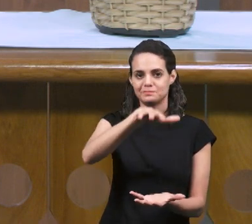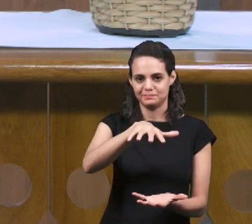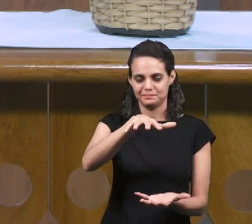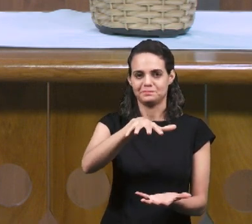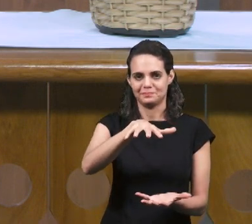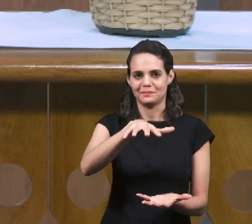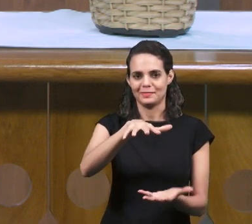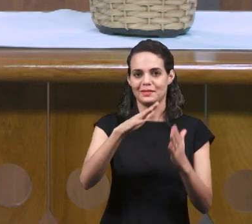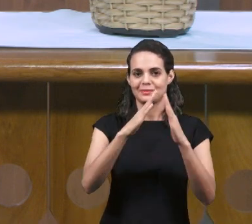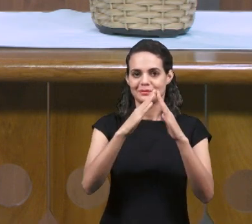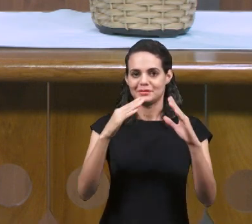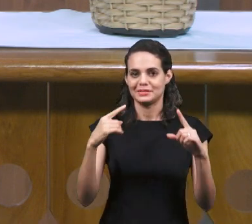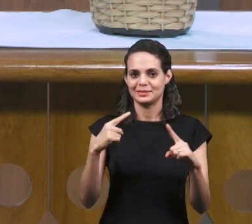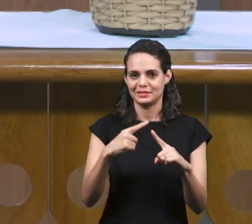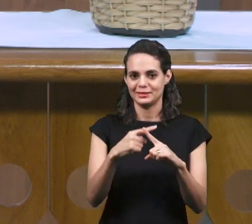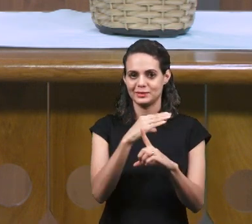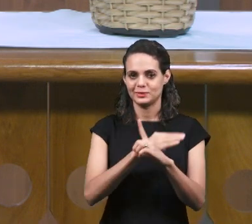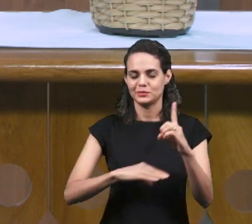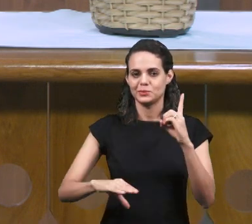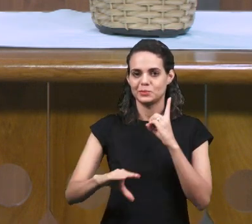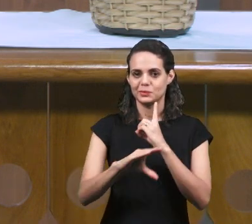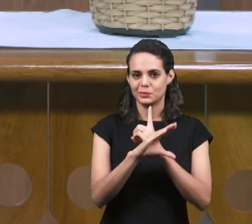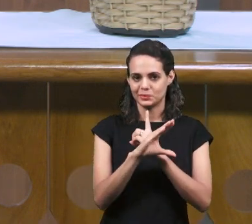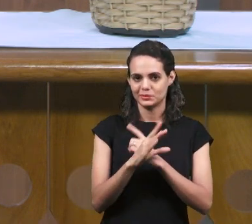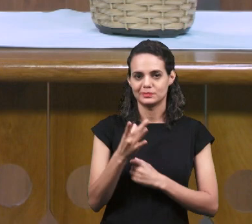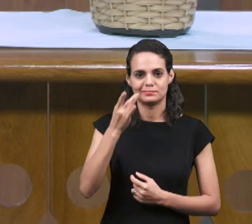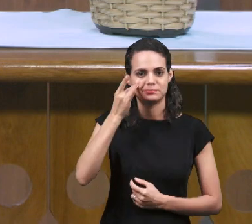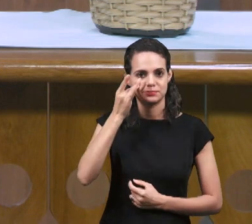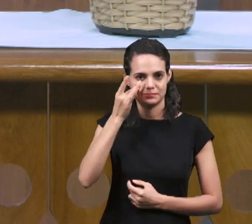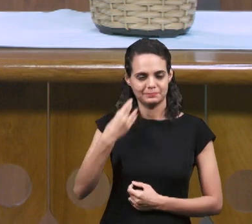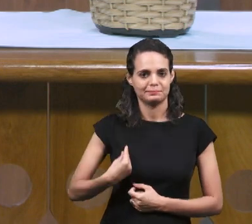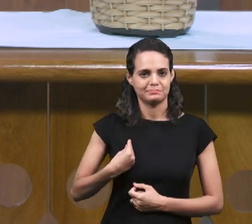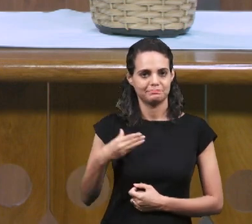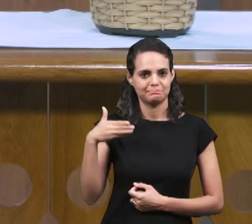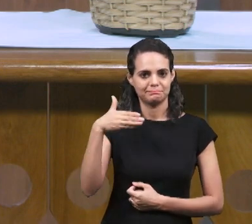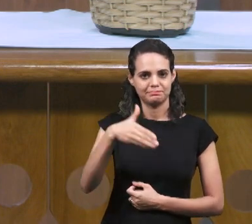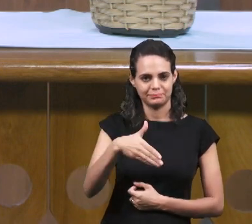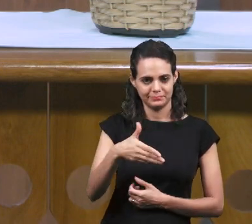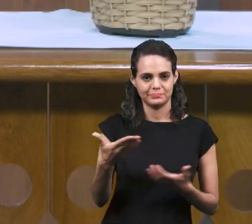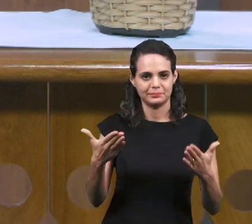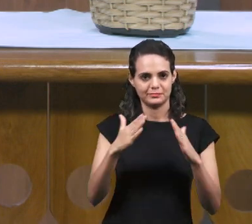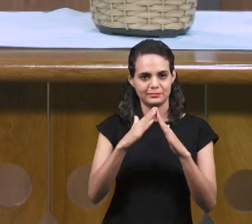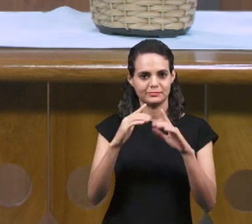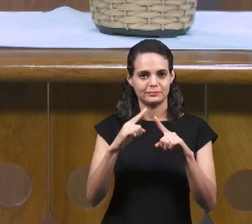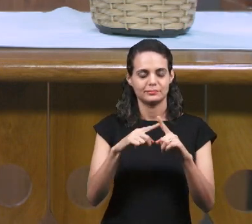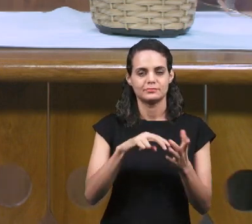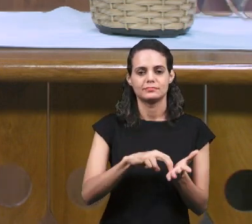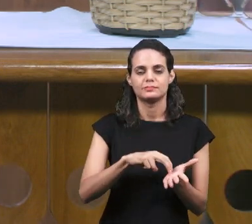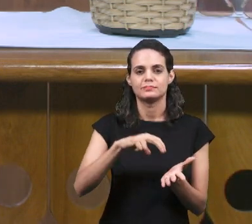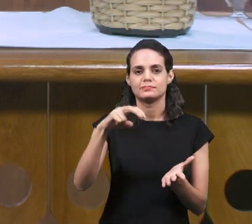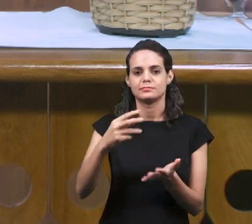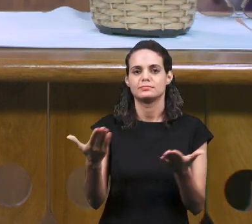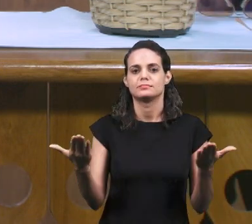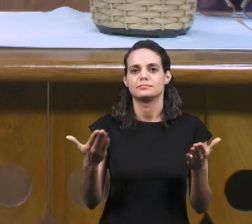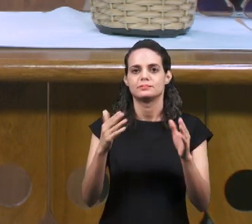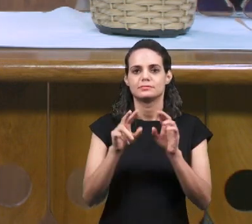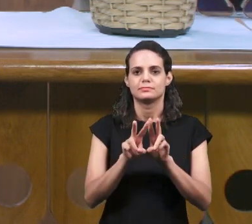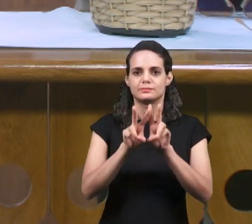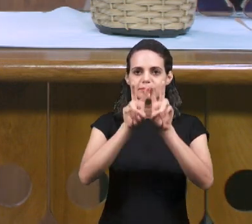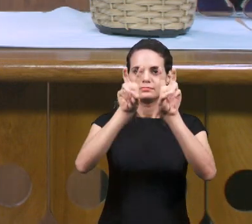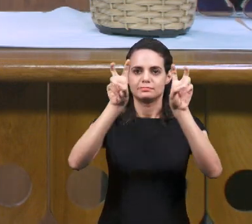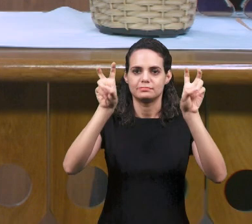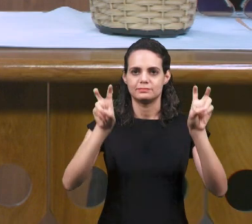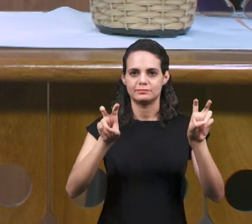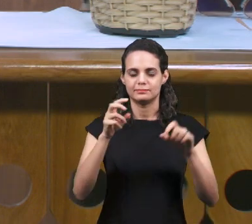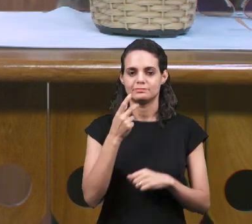vers nos églises, dans un culte présentiel dans les églises ce matin. Et le sujet d'aujourd'hui que nous allons traiter porte sur